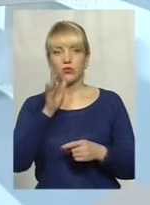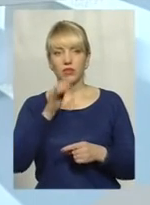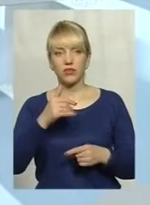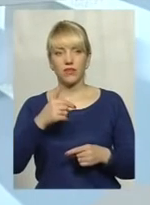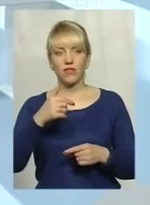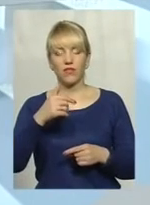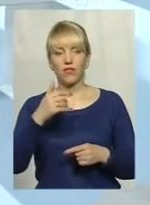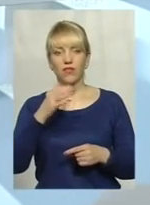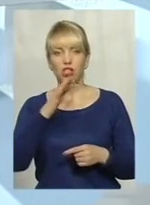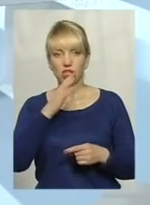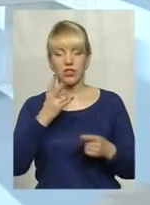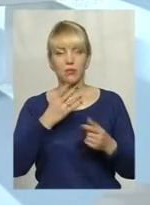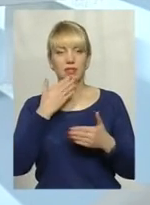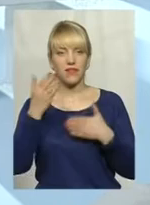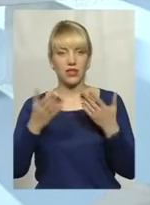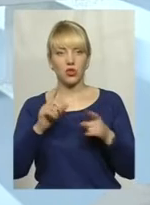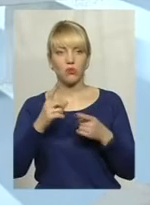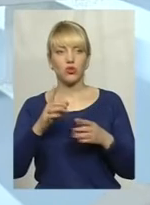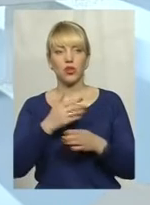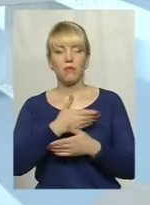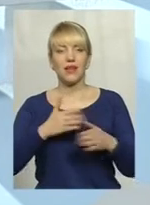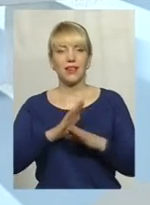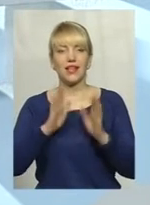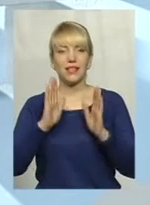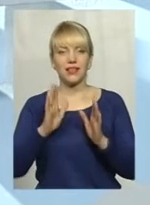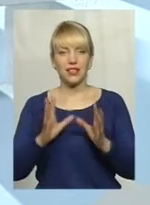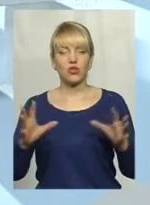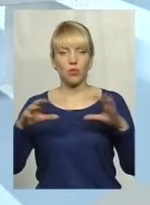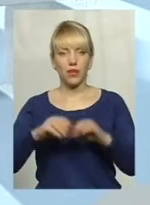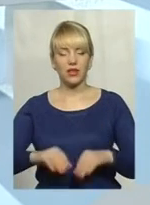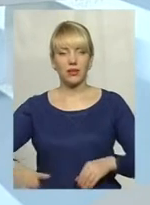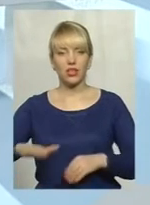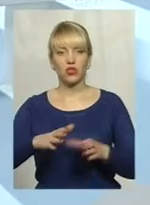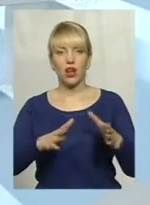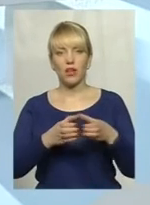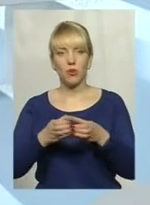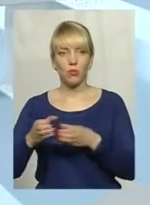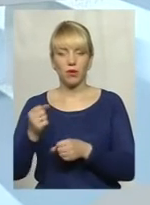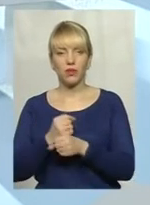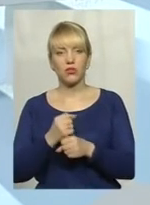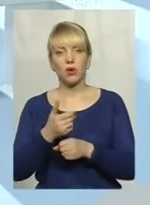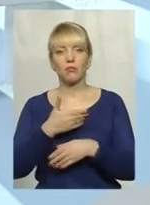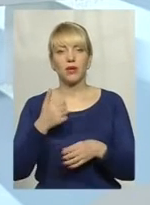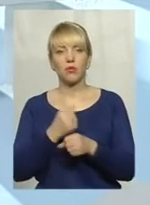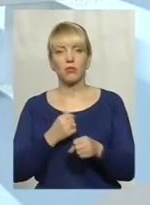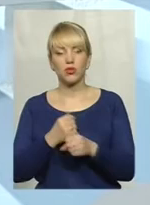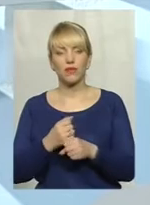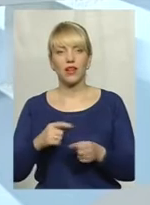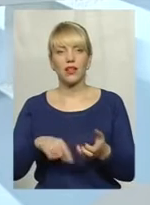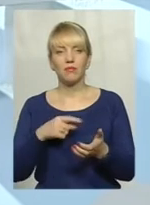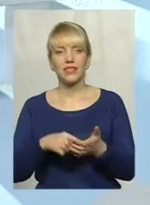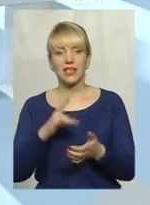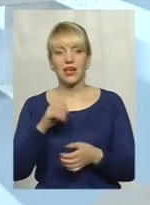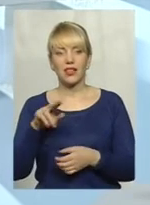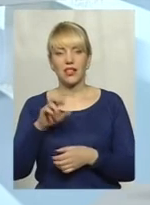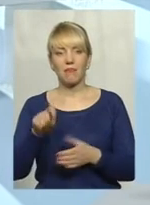куди звертатися. От, тому що ми не тільки з об'єднаними територіальними громадами працюємо, ми ще пропрацювали з міськими радами обласного